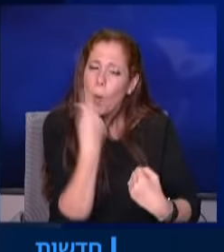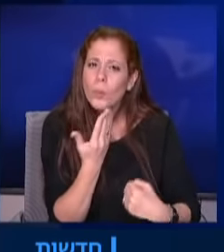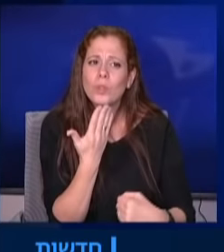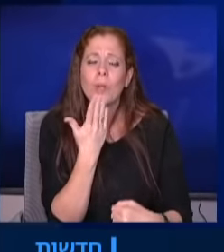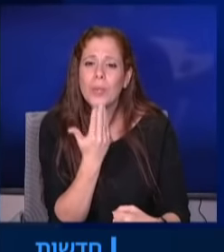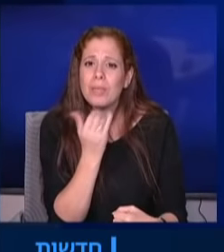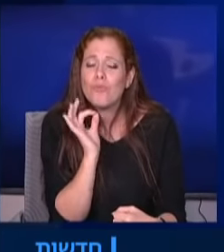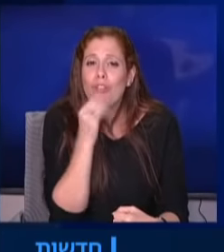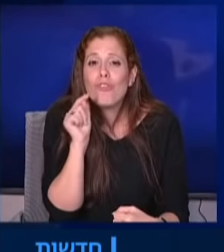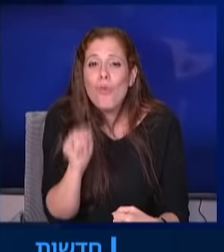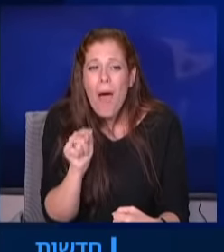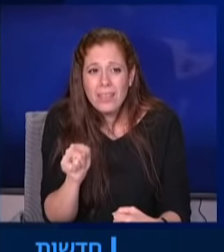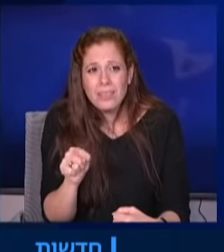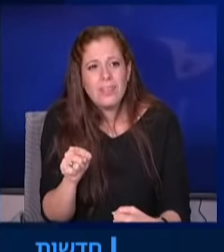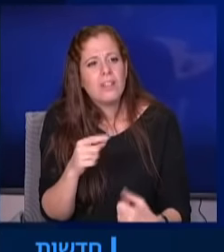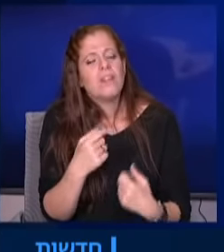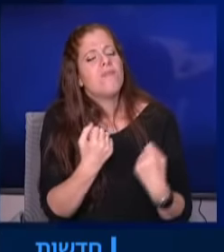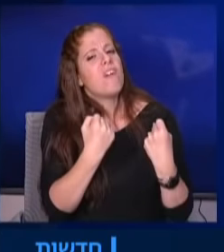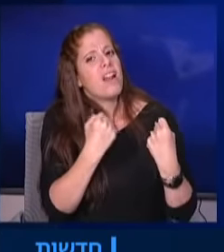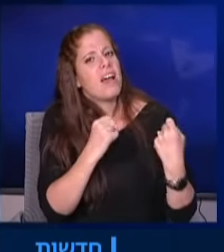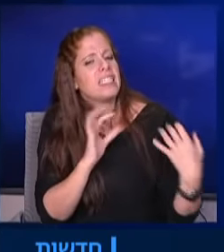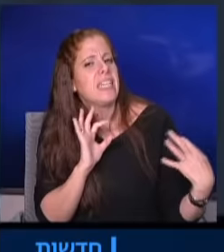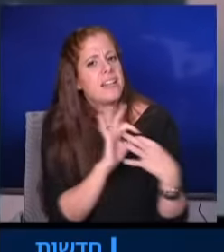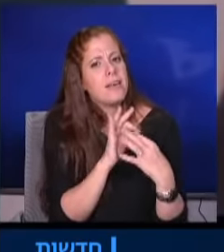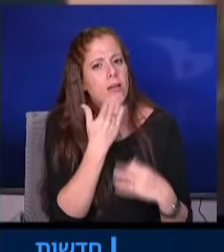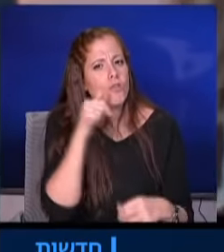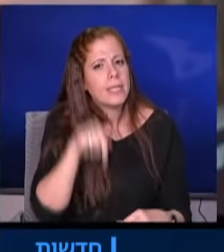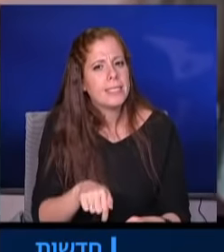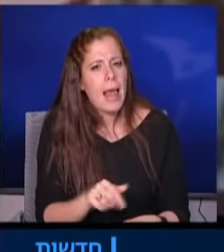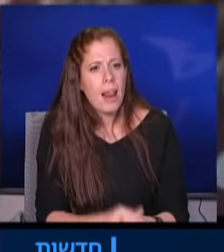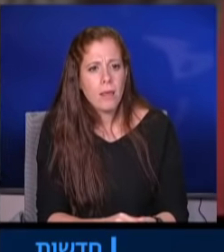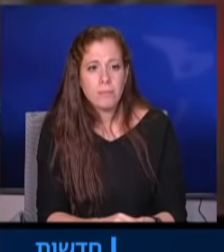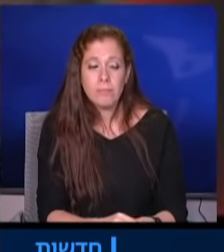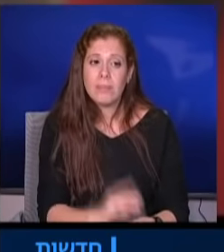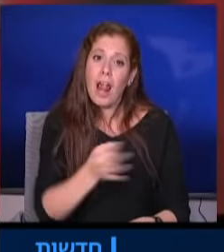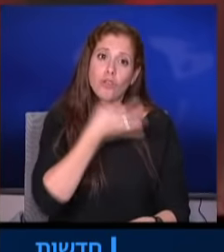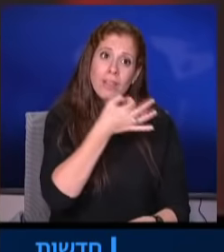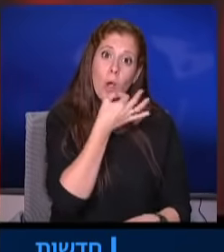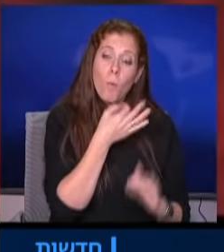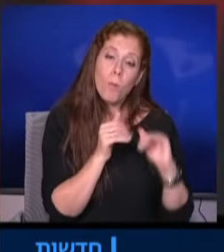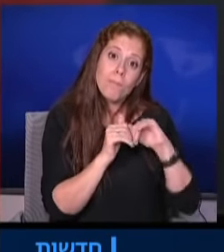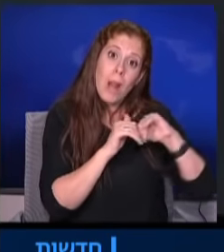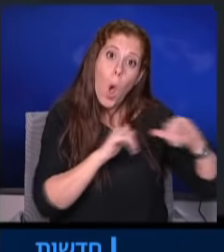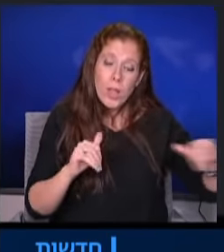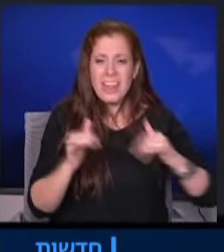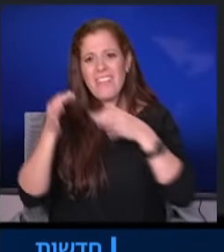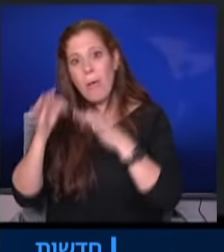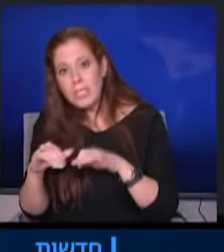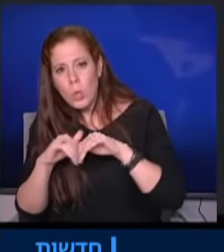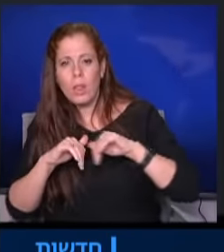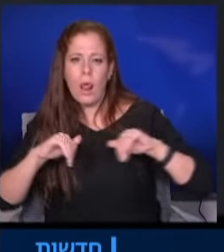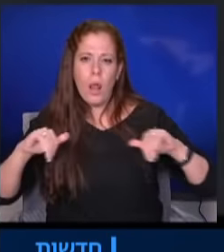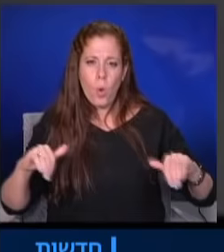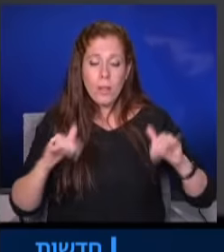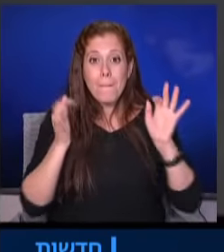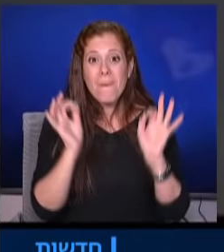youth and to ensure their ties to Israel. אלא שנאומים לחוד ומציאות לחוד. בפועל הפוליטיקאים